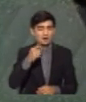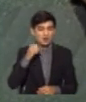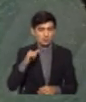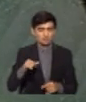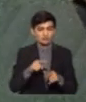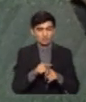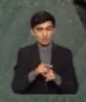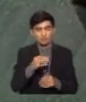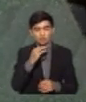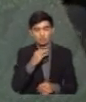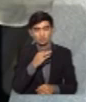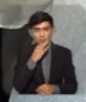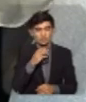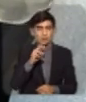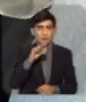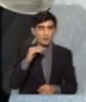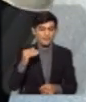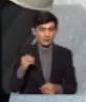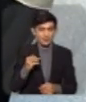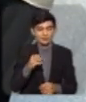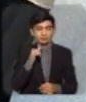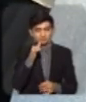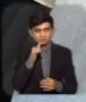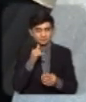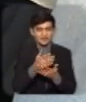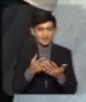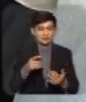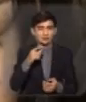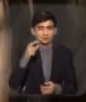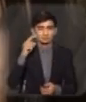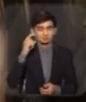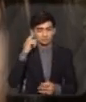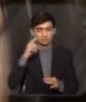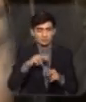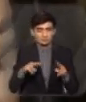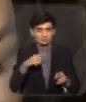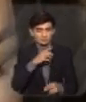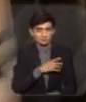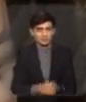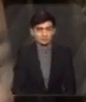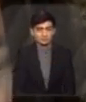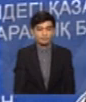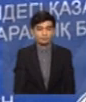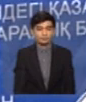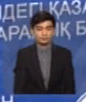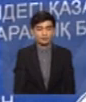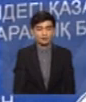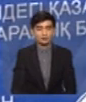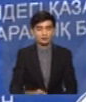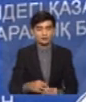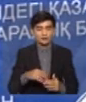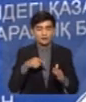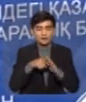новшества приравняют любителей кофе, энергетиков и курильщиков психически нездоровым. В предыдущей